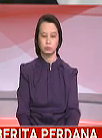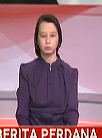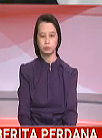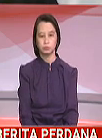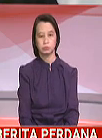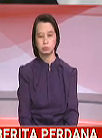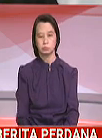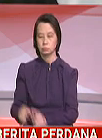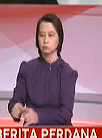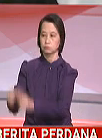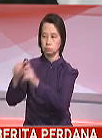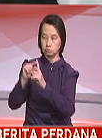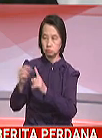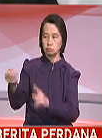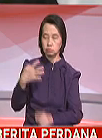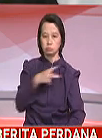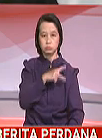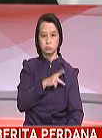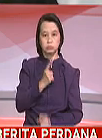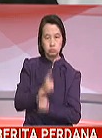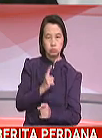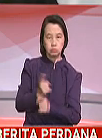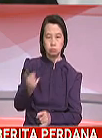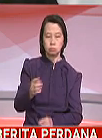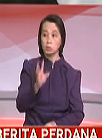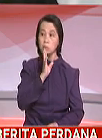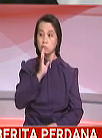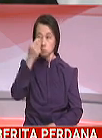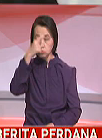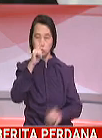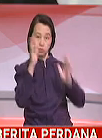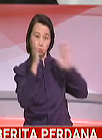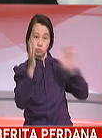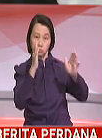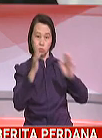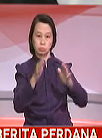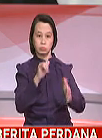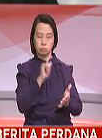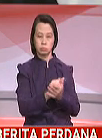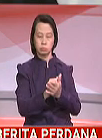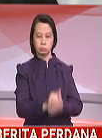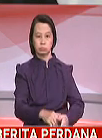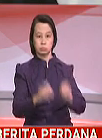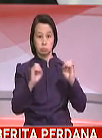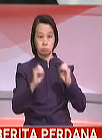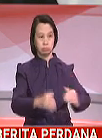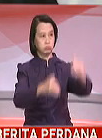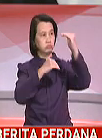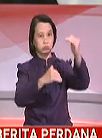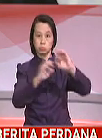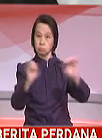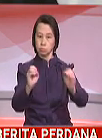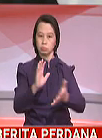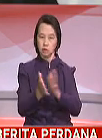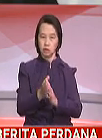Pernyataan yang dikeluarkan secara peribadi dan bersungguh-sungguh, dia kata, for Malaysia, the sky is the limit. Jadi